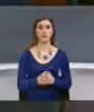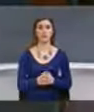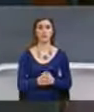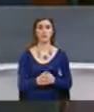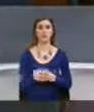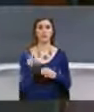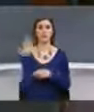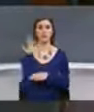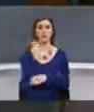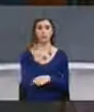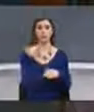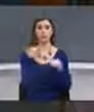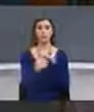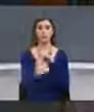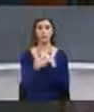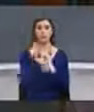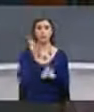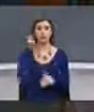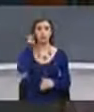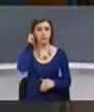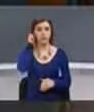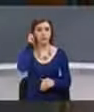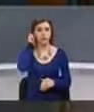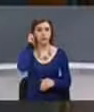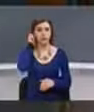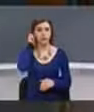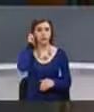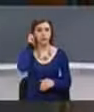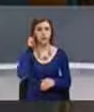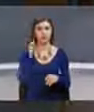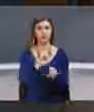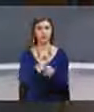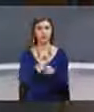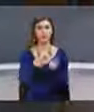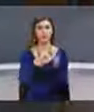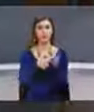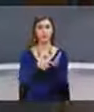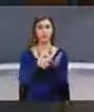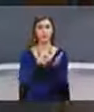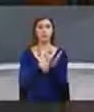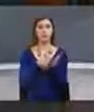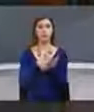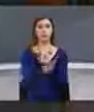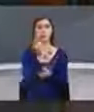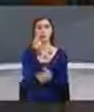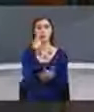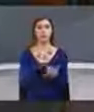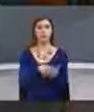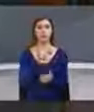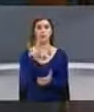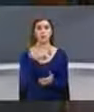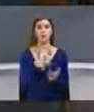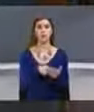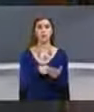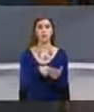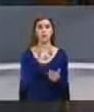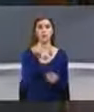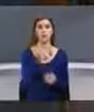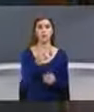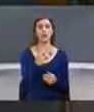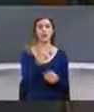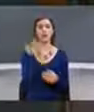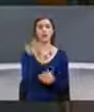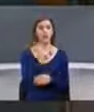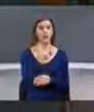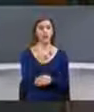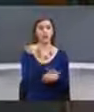përfaqësimi i barabartë gjinor, atë që e përmenda edhe nga neni 1.15, thëtë, përfaqësimi